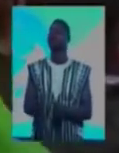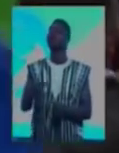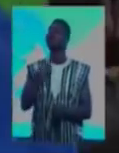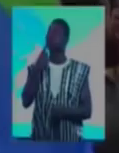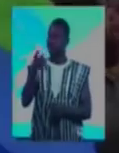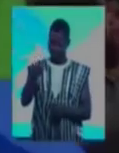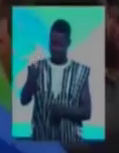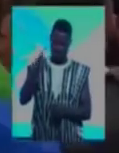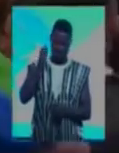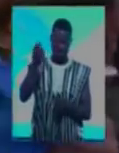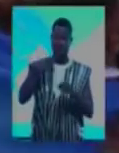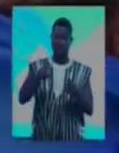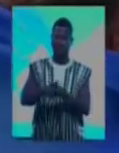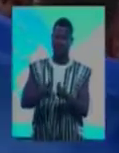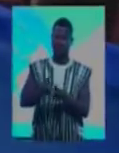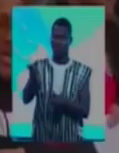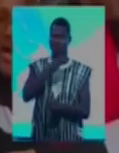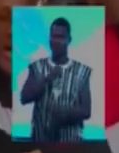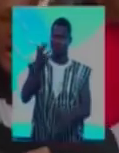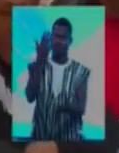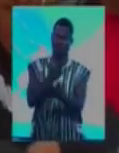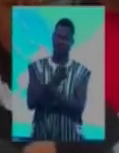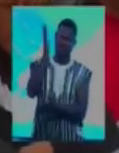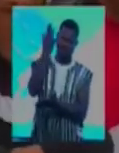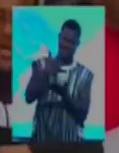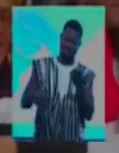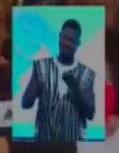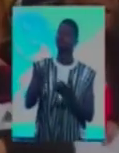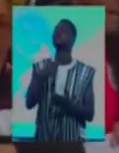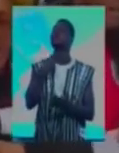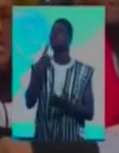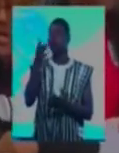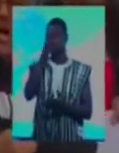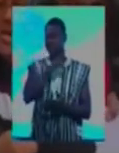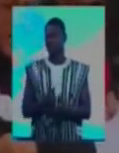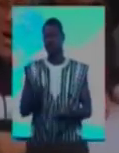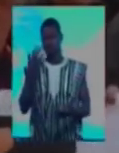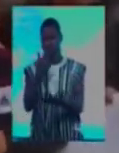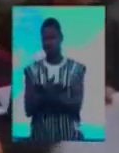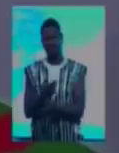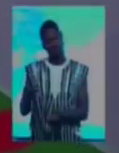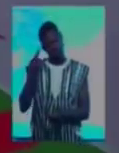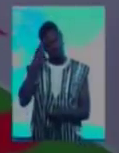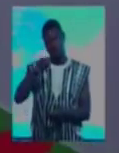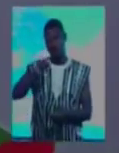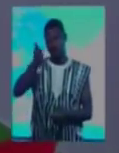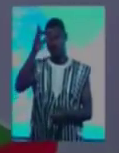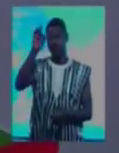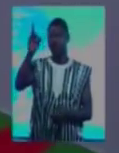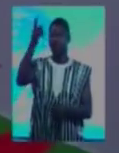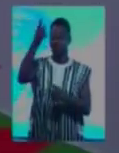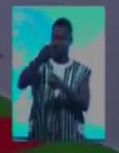multiples arrestations, certains d'entre eux ayant été condamnés à des peines allant jusqu'à 18 mois de prison.